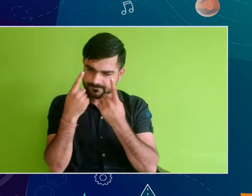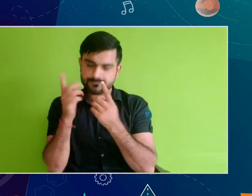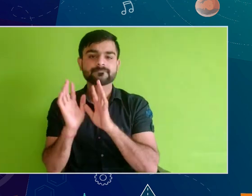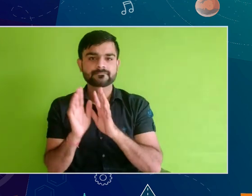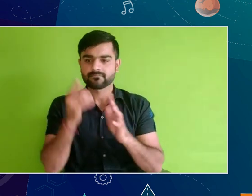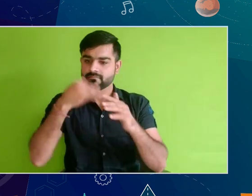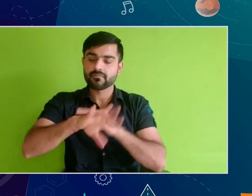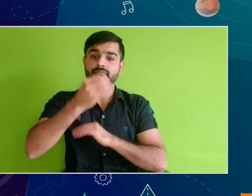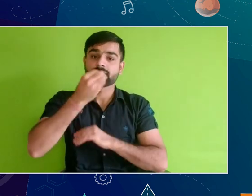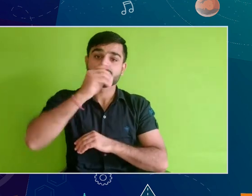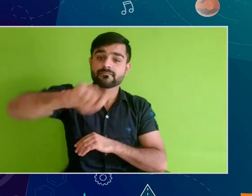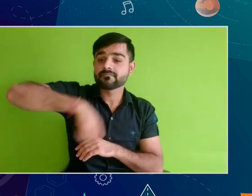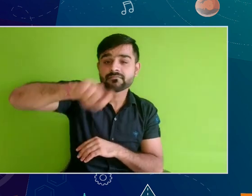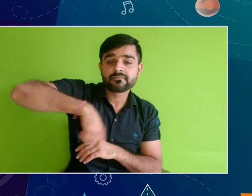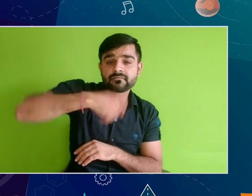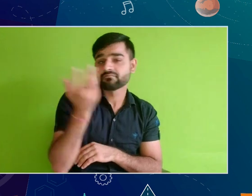में क्या बना है।